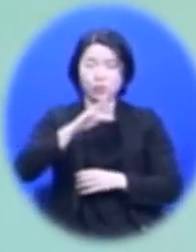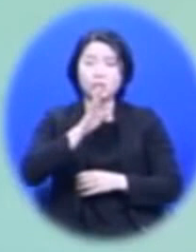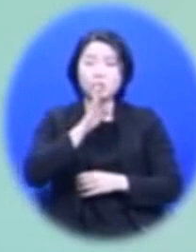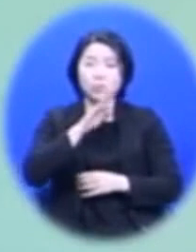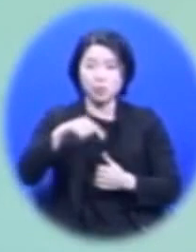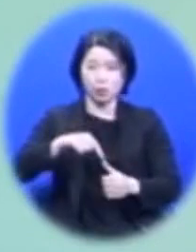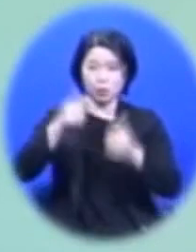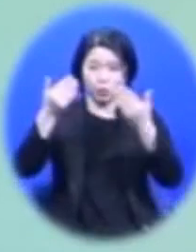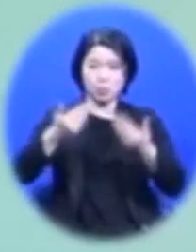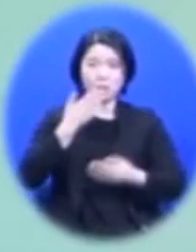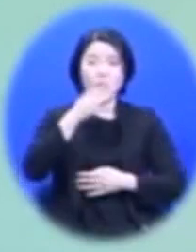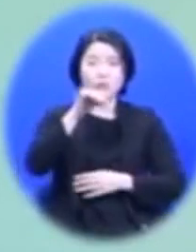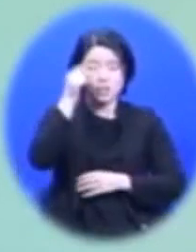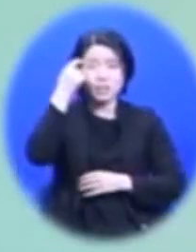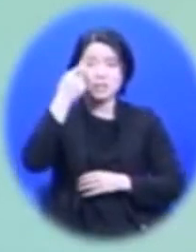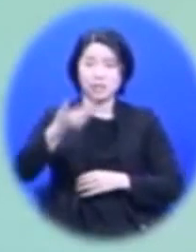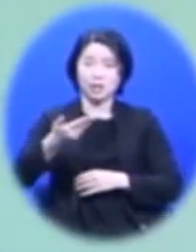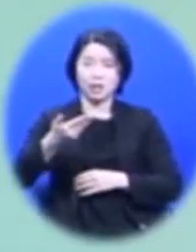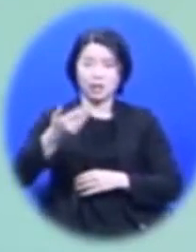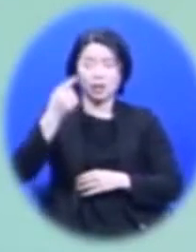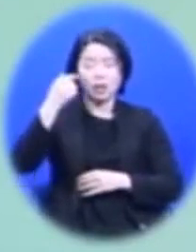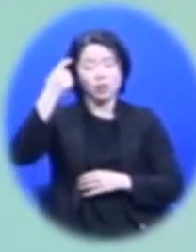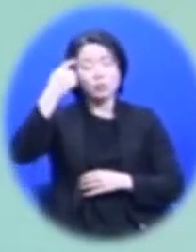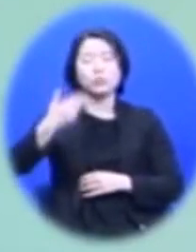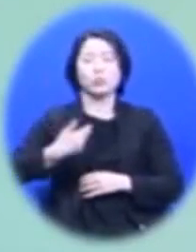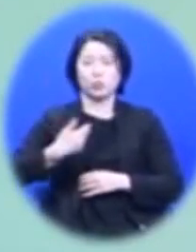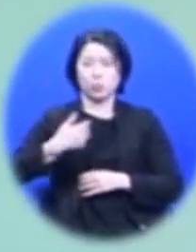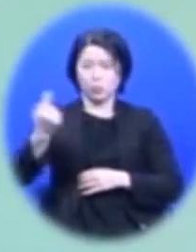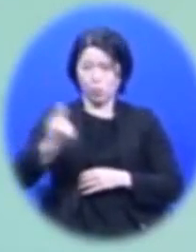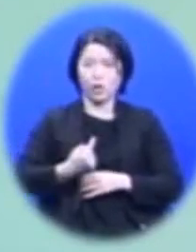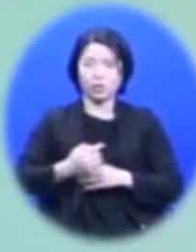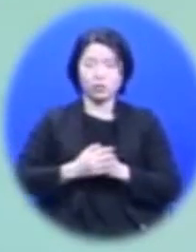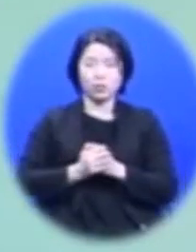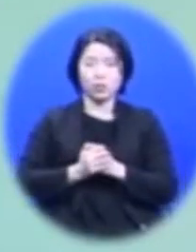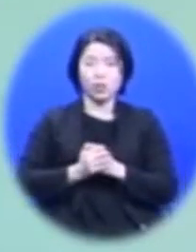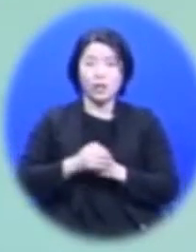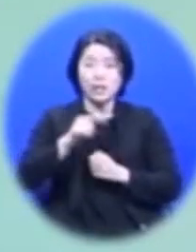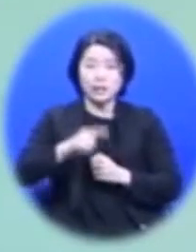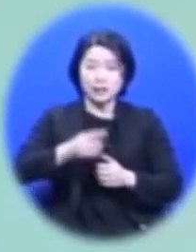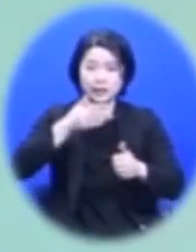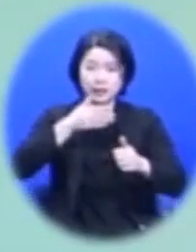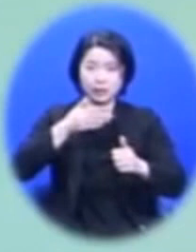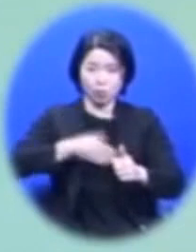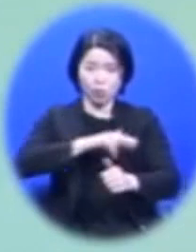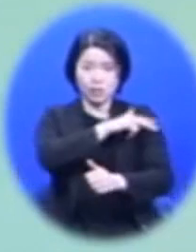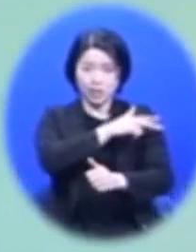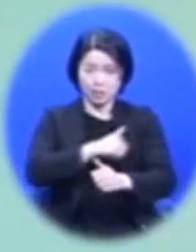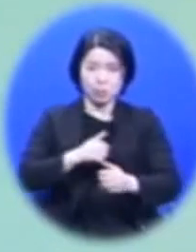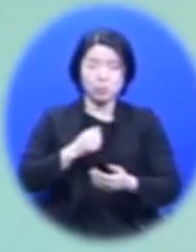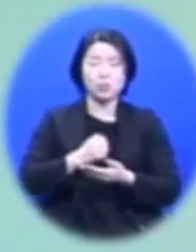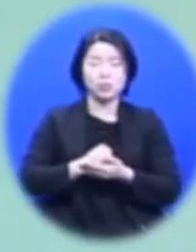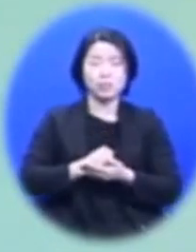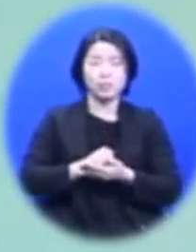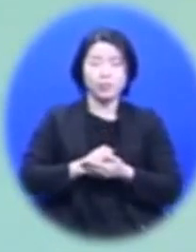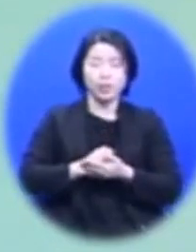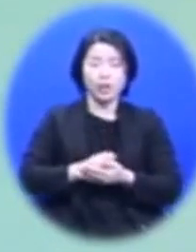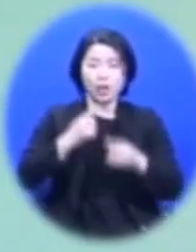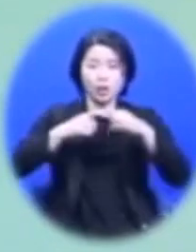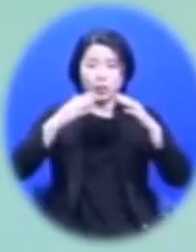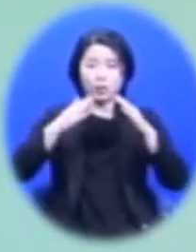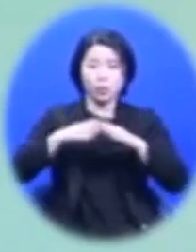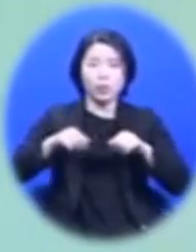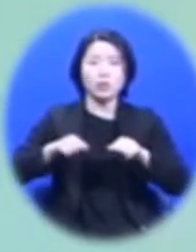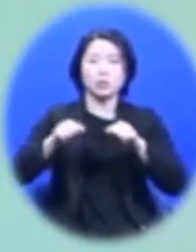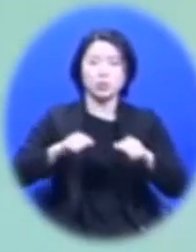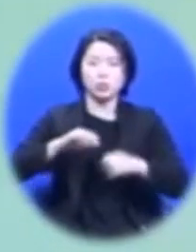수 있을까 묻고 싶으셔서 오셨어요. 그 권사님은 교회 청소를 도맡아